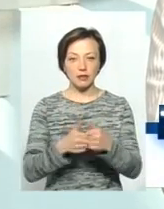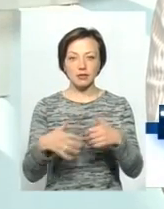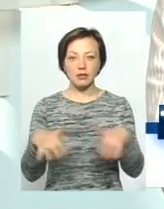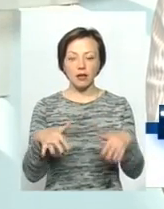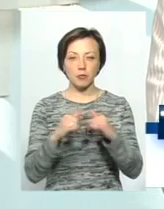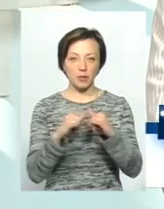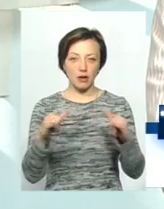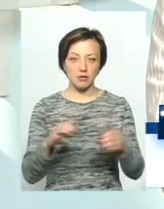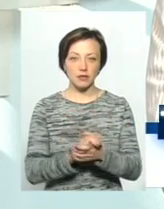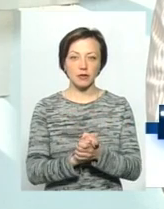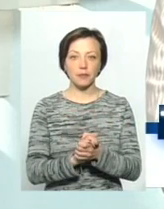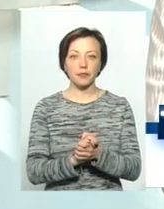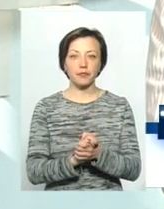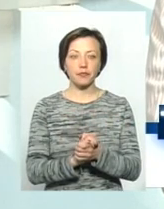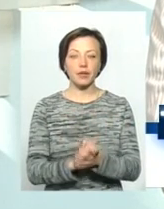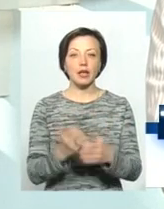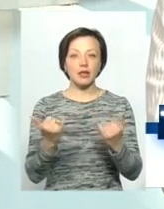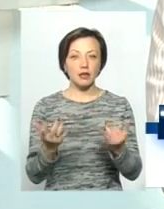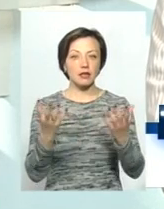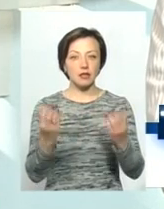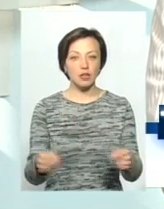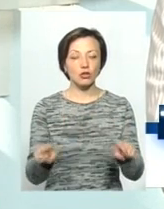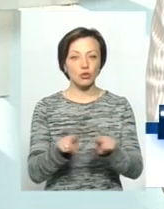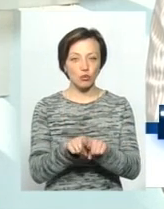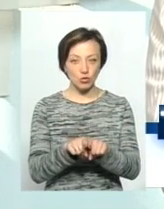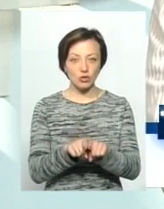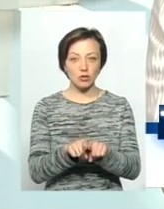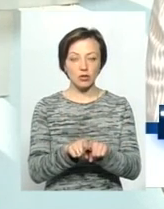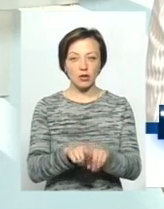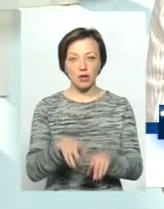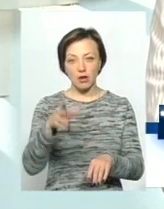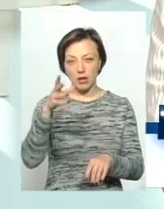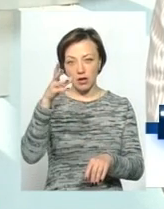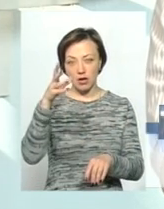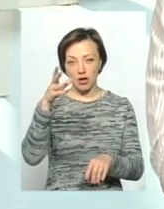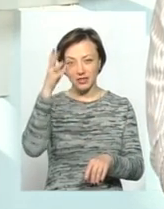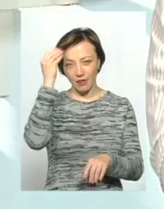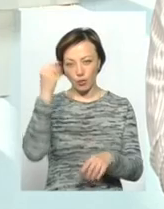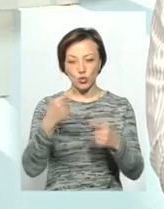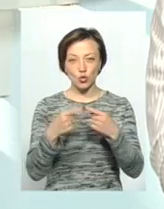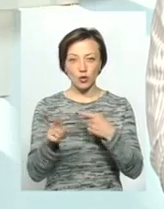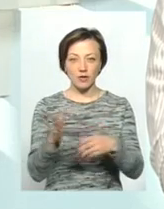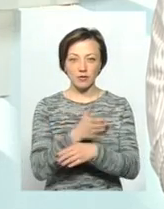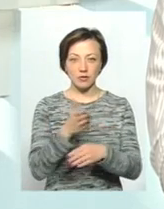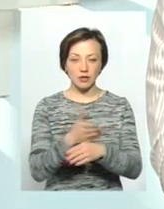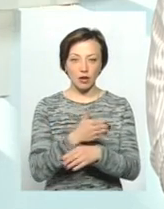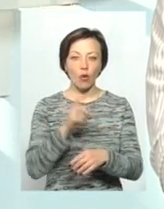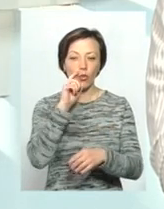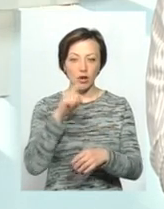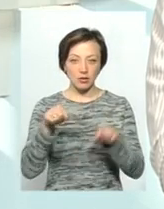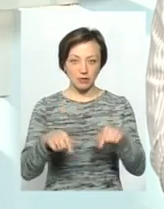развит на данный момент. Ну, в данный момент мы тоже осваиваем другие изделия, которые на украинском рынке будут